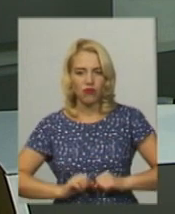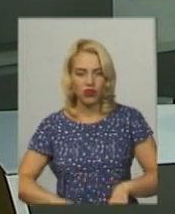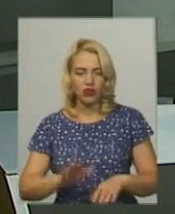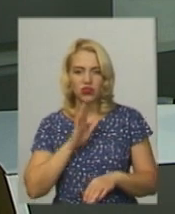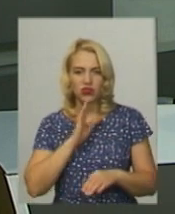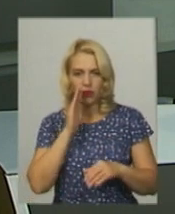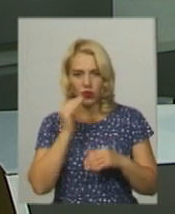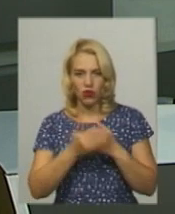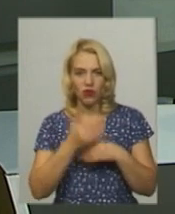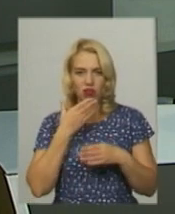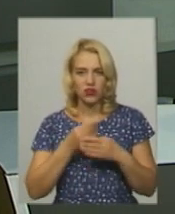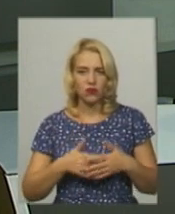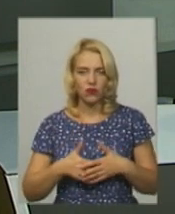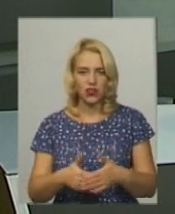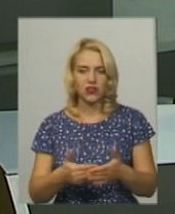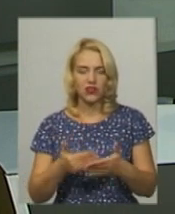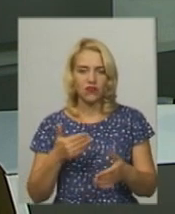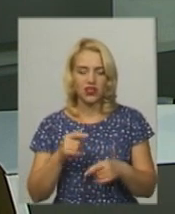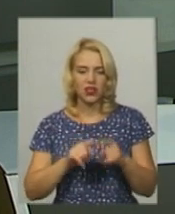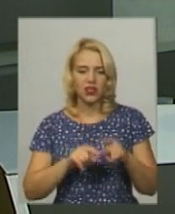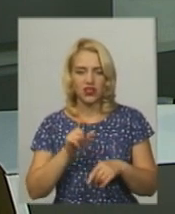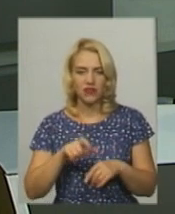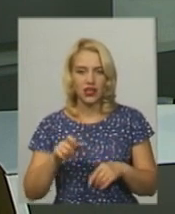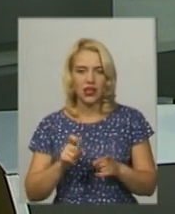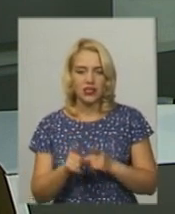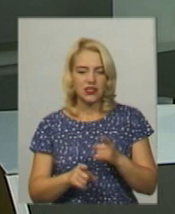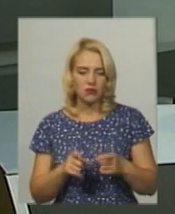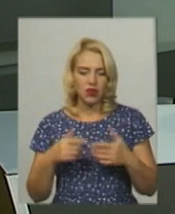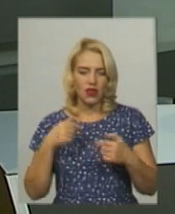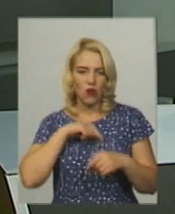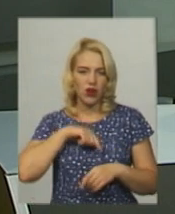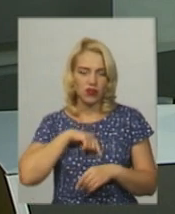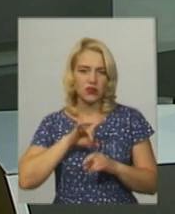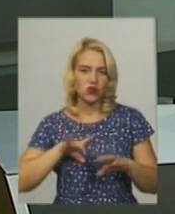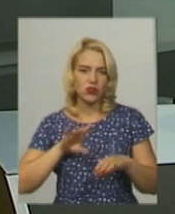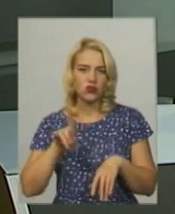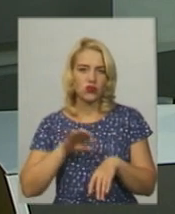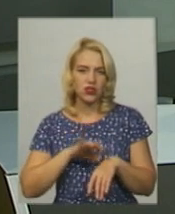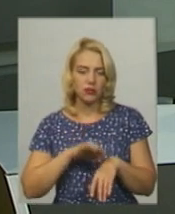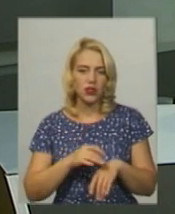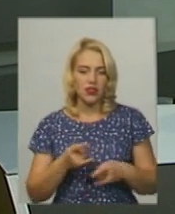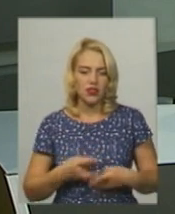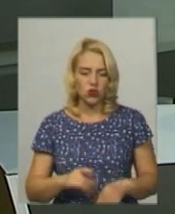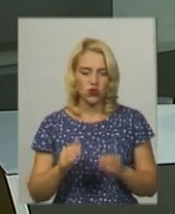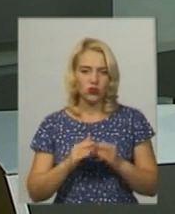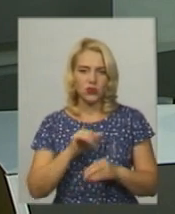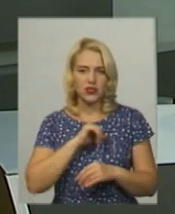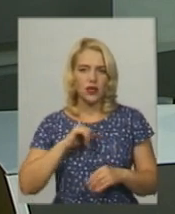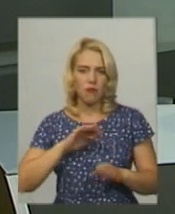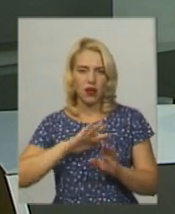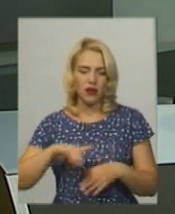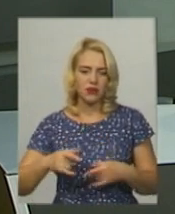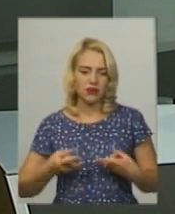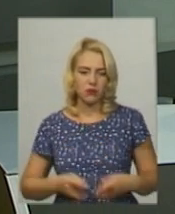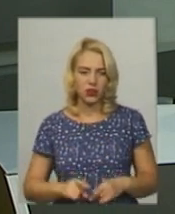приховала свою вагітність від рідних та близьких. Зміни в організмі пояснювала недугою. Народжувала вдома сама, після пологів новонароджене